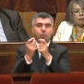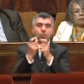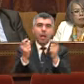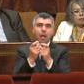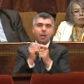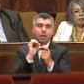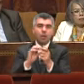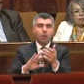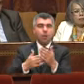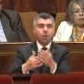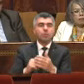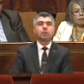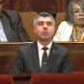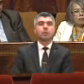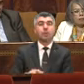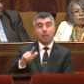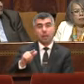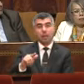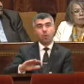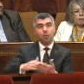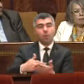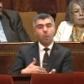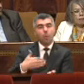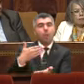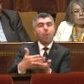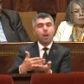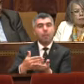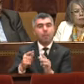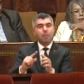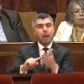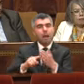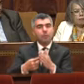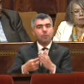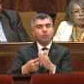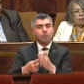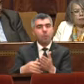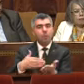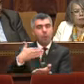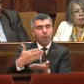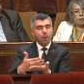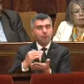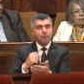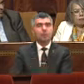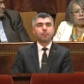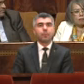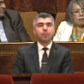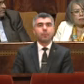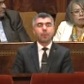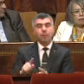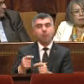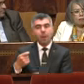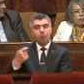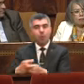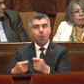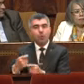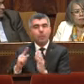دخلت التجاره الالكترونيه. غادي نولوا موقفين داك البقال اللي عاش معنا بالقرنيه سنوات، غنوقفوا هذاك اللي في اللي كيبيع في السوق